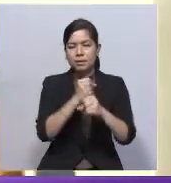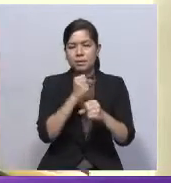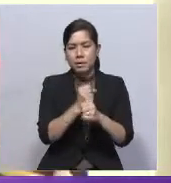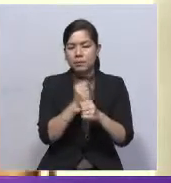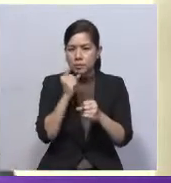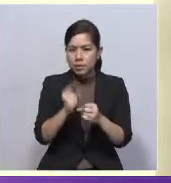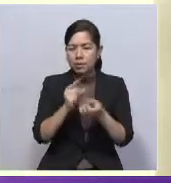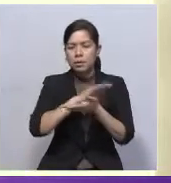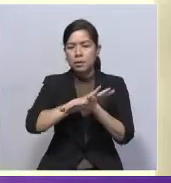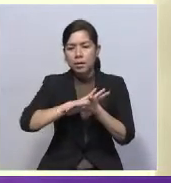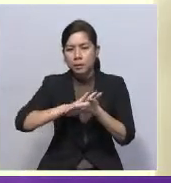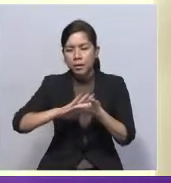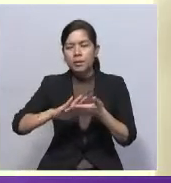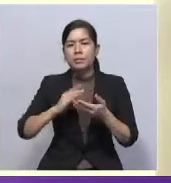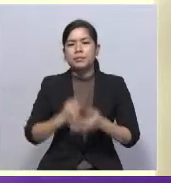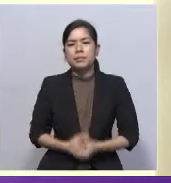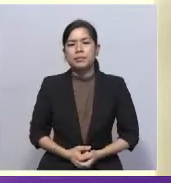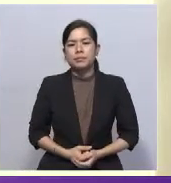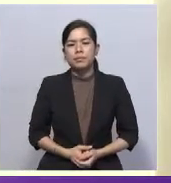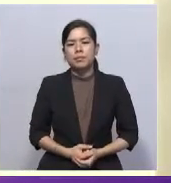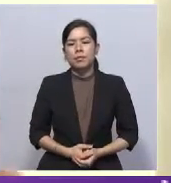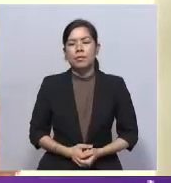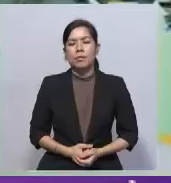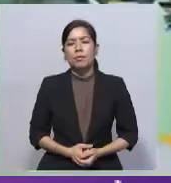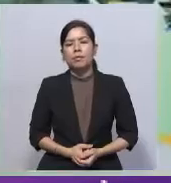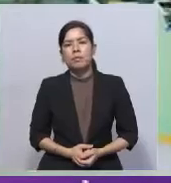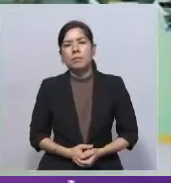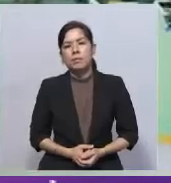เสร็จแล้วก็เดินการ